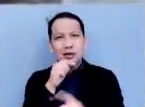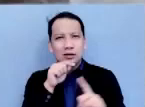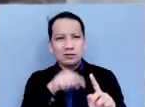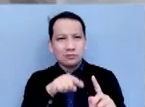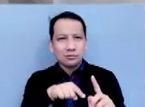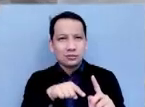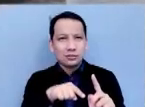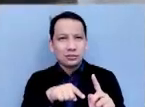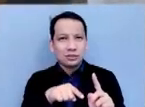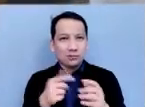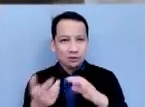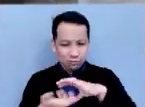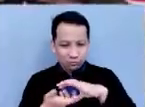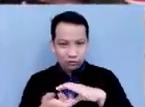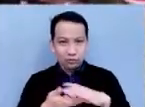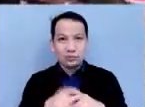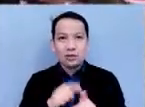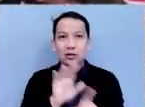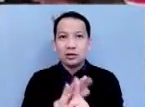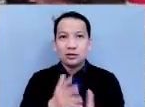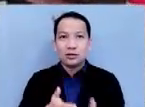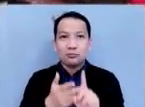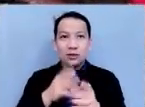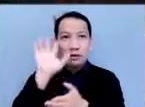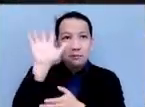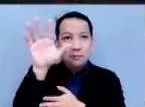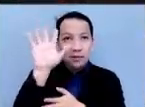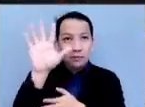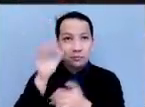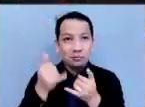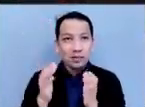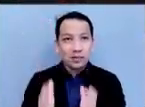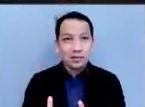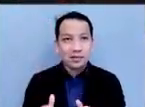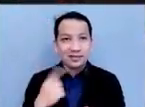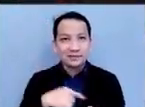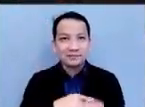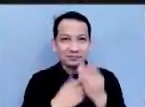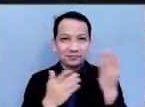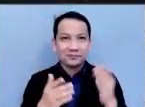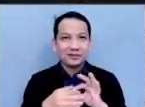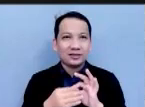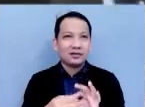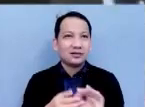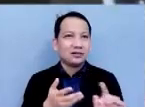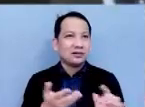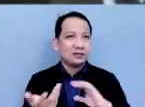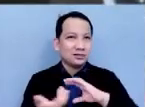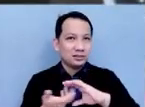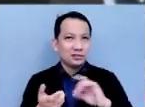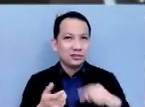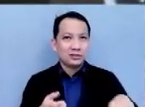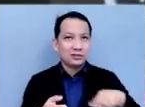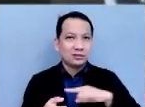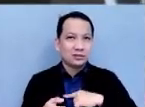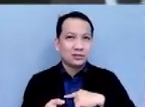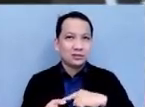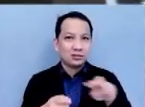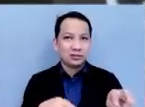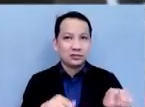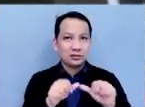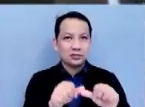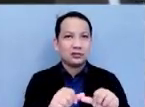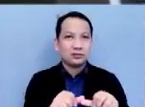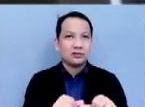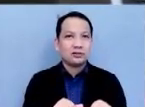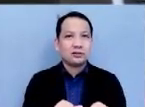mga parokyano, mga sikat na basketball player. At dahil big time ang kanyang mga kliyente, mahina raw ang